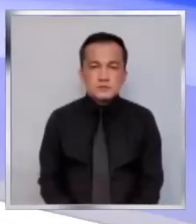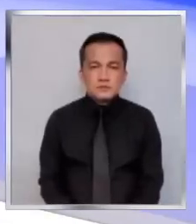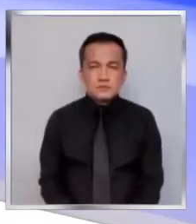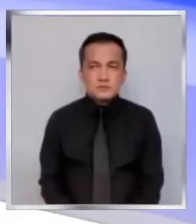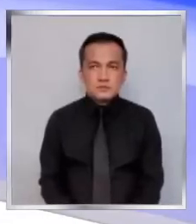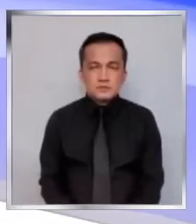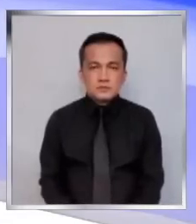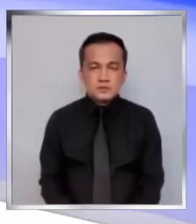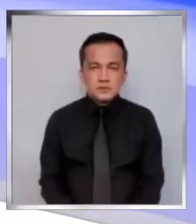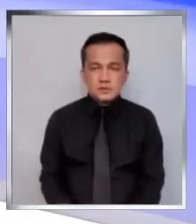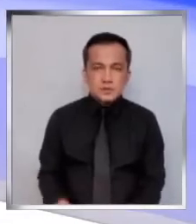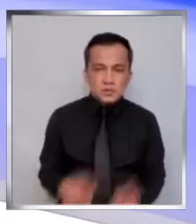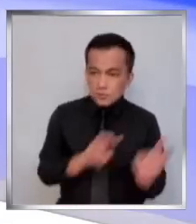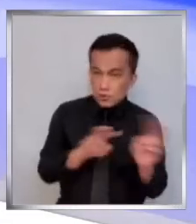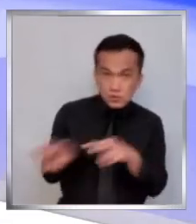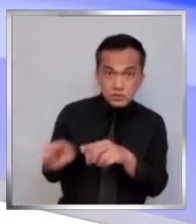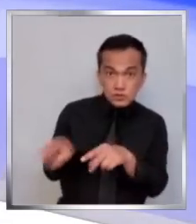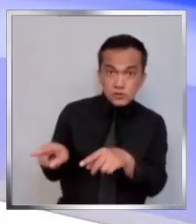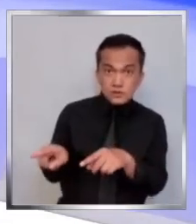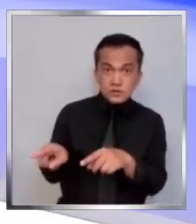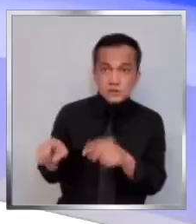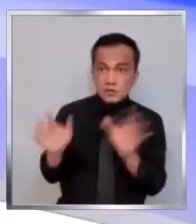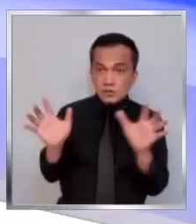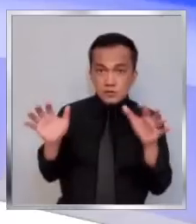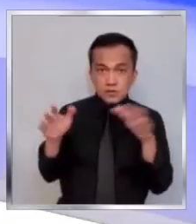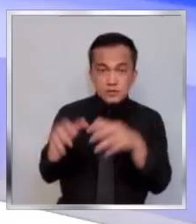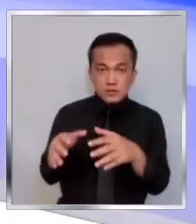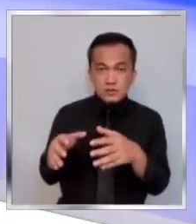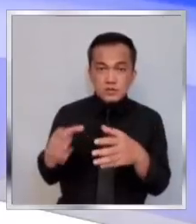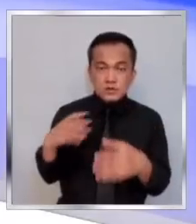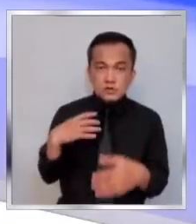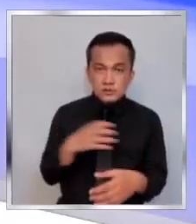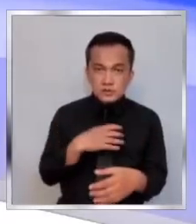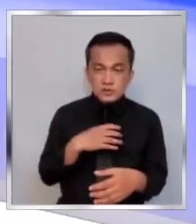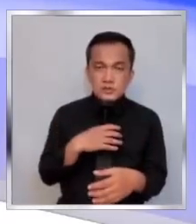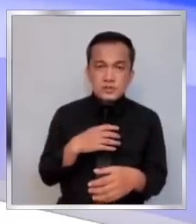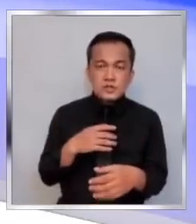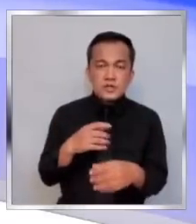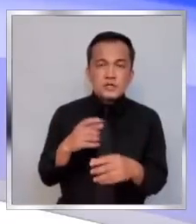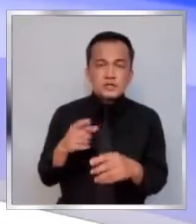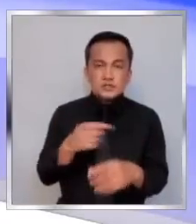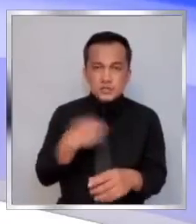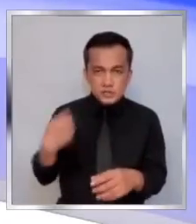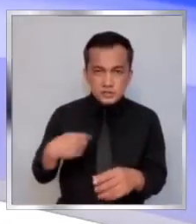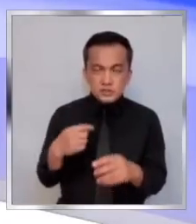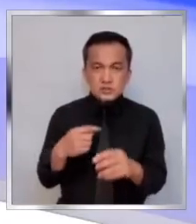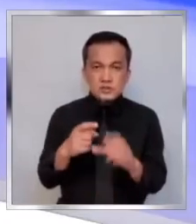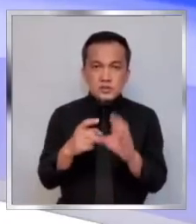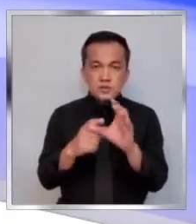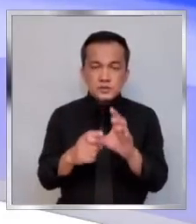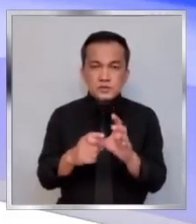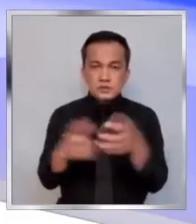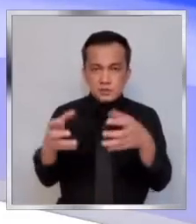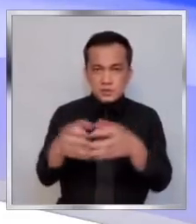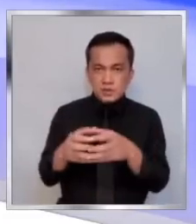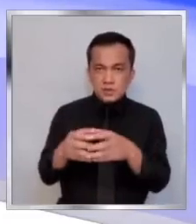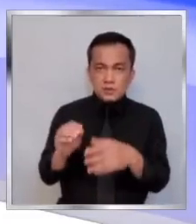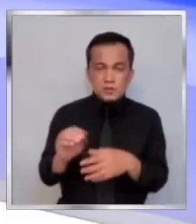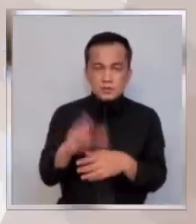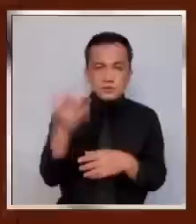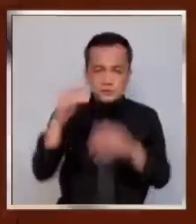Agaw eksena sa pagtitipon o Congress ng Chinese Communist Party ang pagpapalabas sa dating Pangulo ng Bansa na si Hu